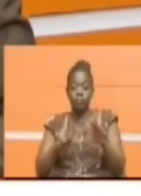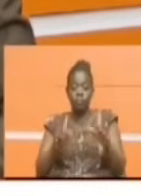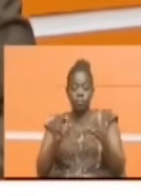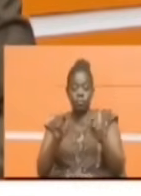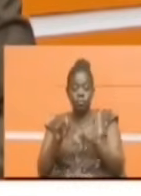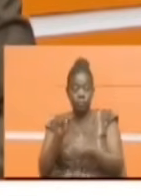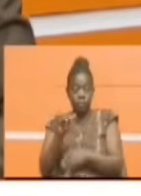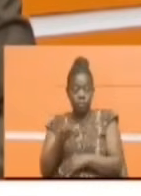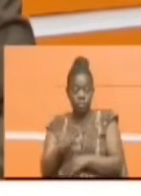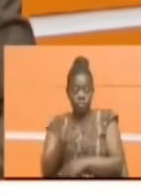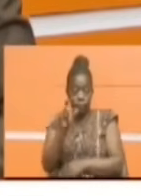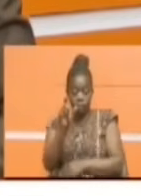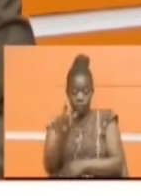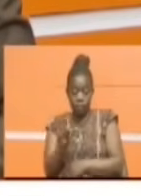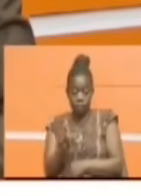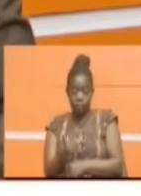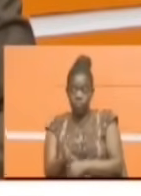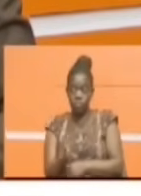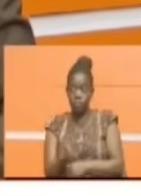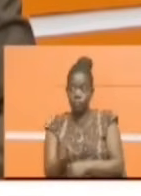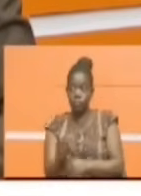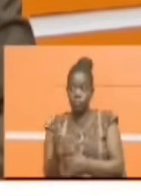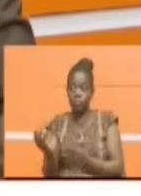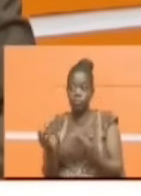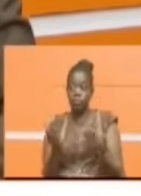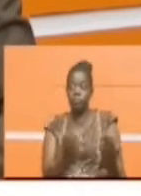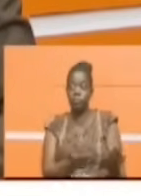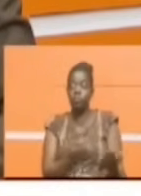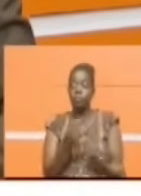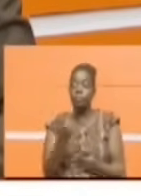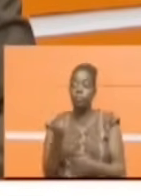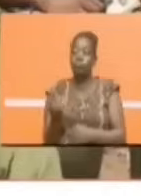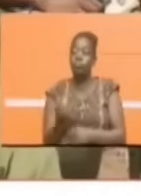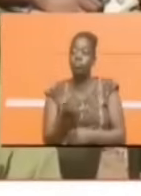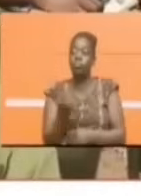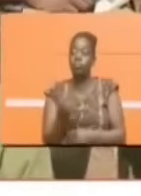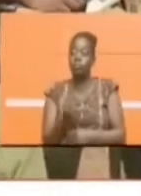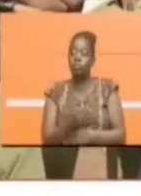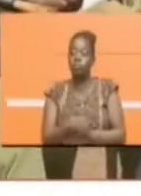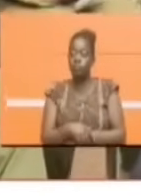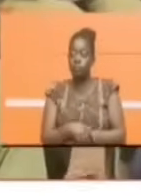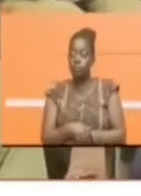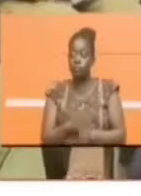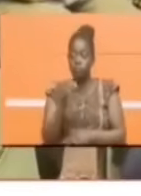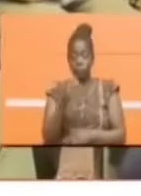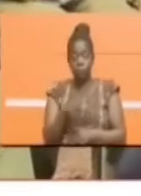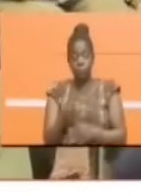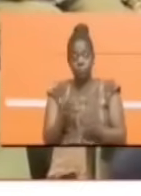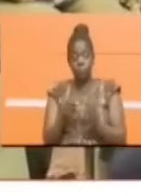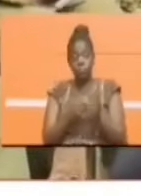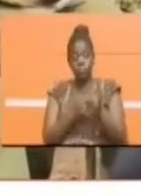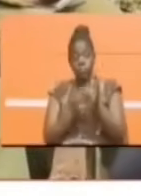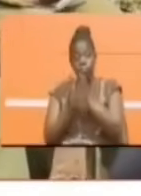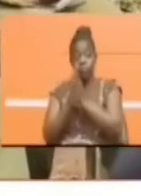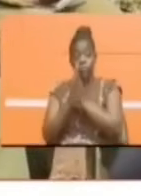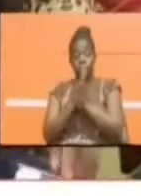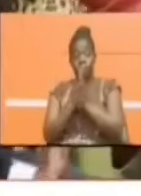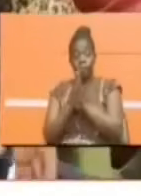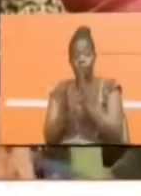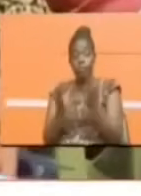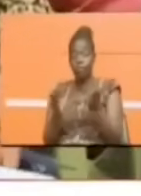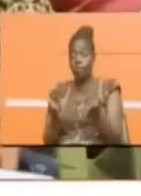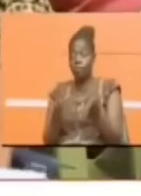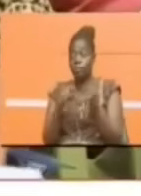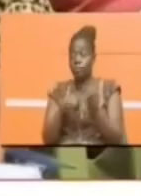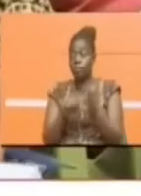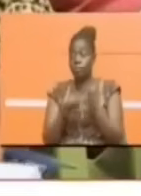lirye ng'omuntu nga wano yaleetebwawo buleetebwa oluva lw'okulaga emboozi ng'abaka ba pulezidenti bayingidde mu nsonga za